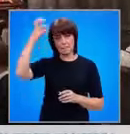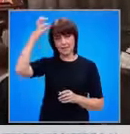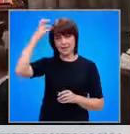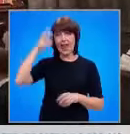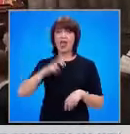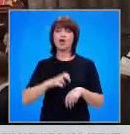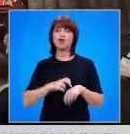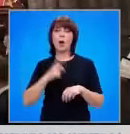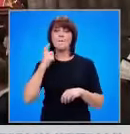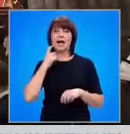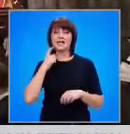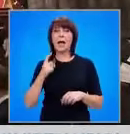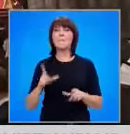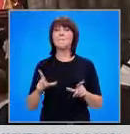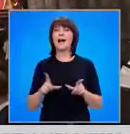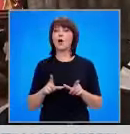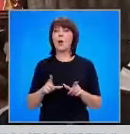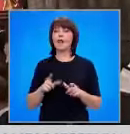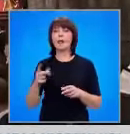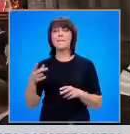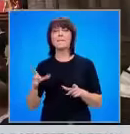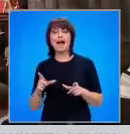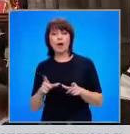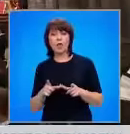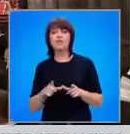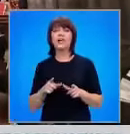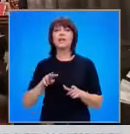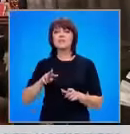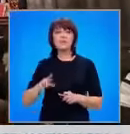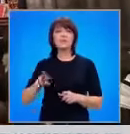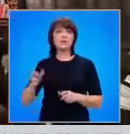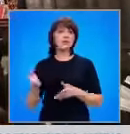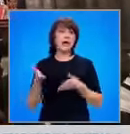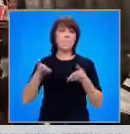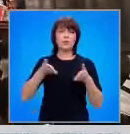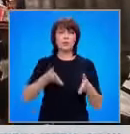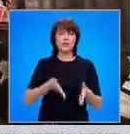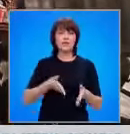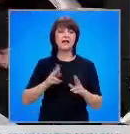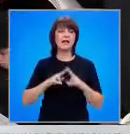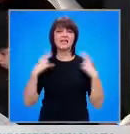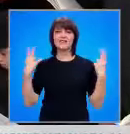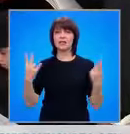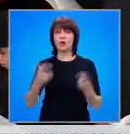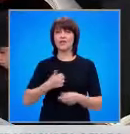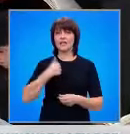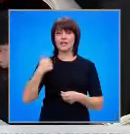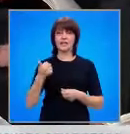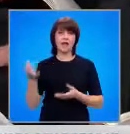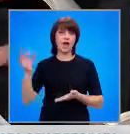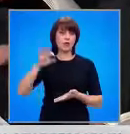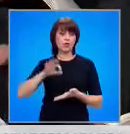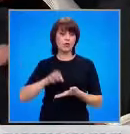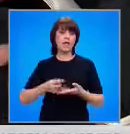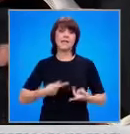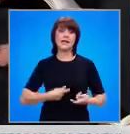Байдън, Емануел Макрон, испанския крал Фелипе и японския император Нарухито са сред 500-те световни лидери, дошли да изпратят кралицата в